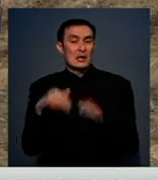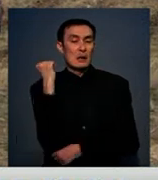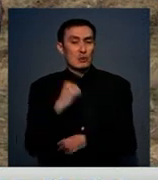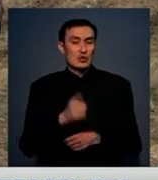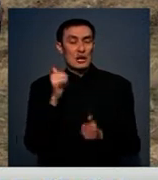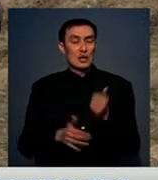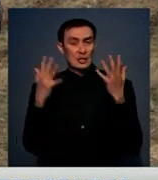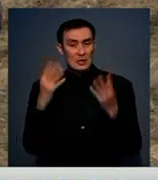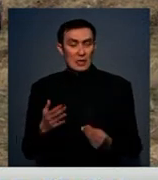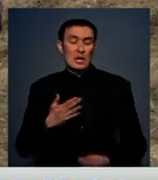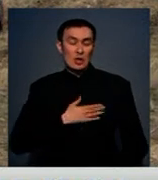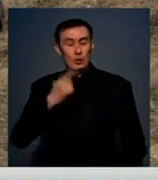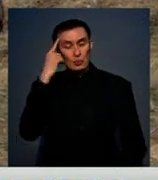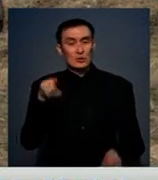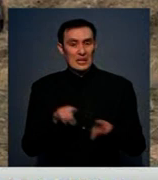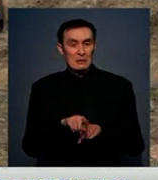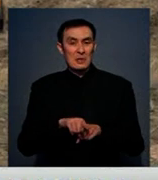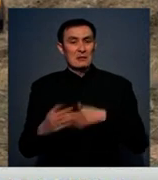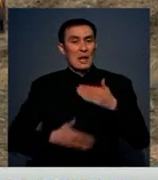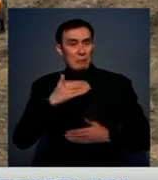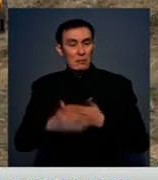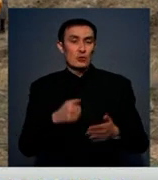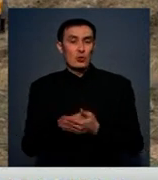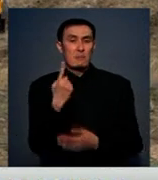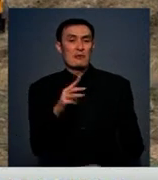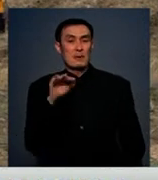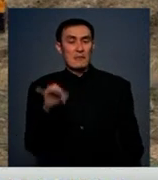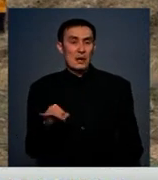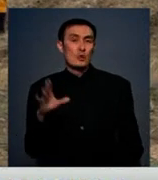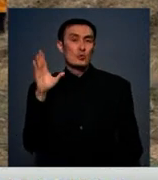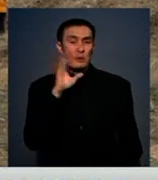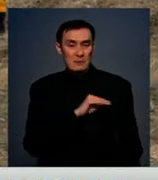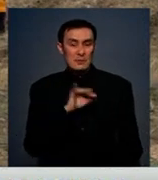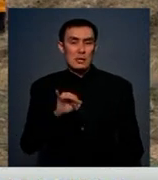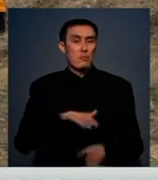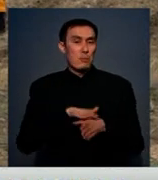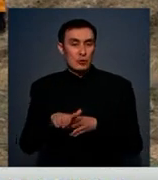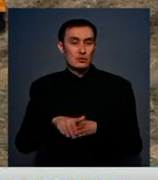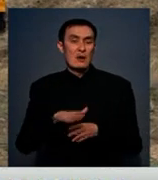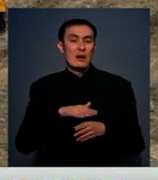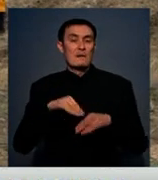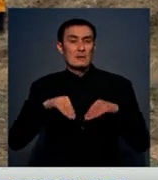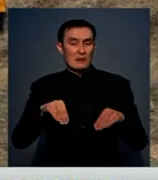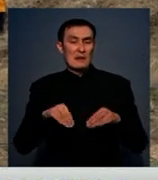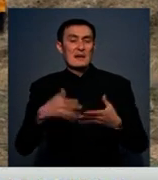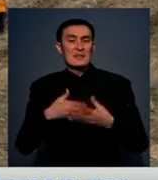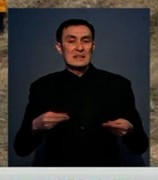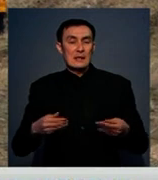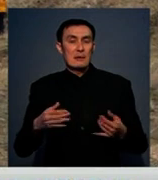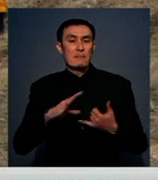ежедневно. Думаем, что такими темпами мы до 1 мая управимся и полностью выполним весенние полевые